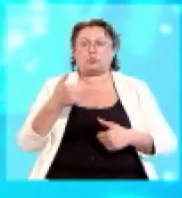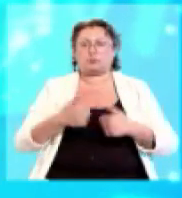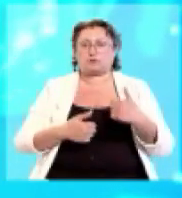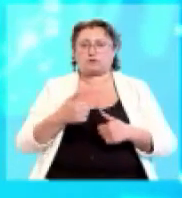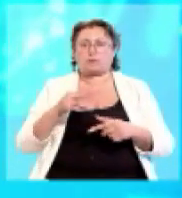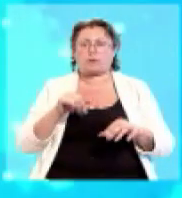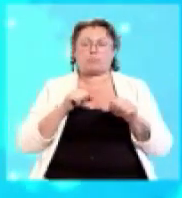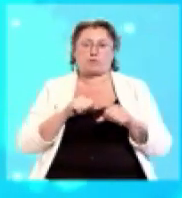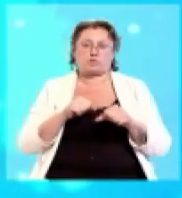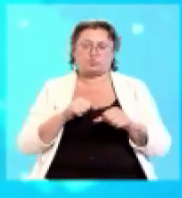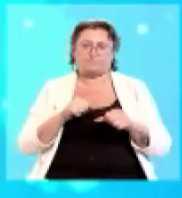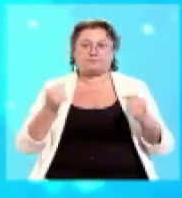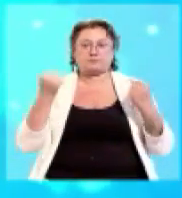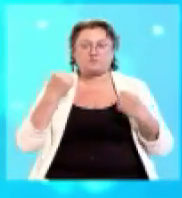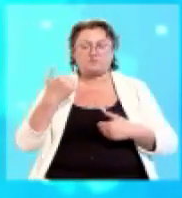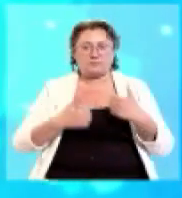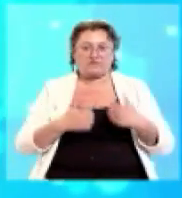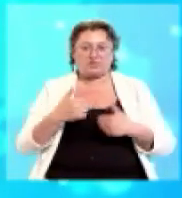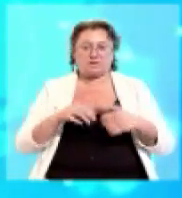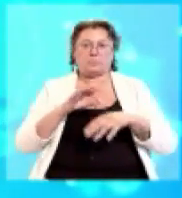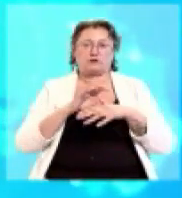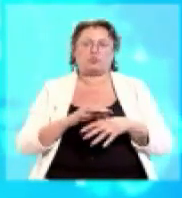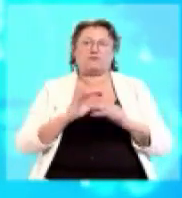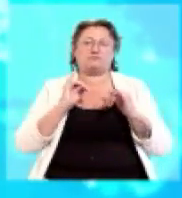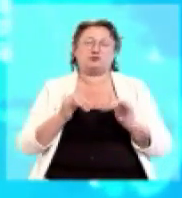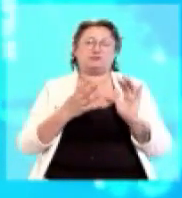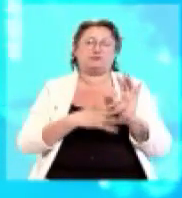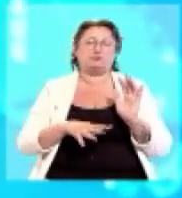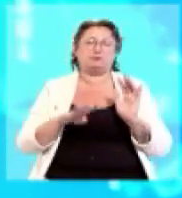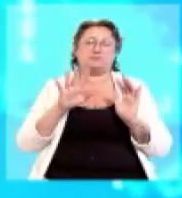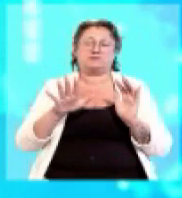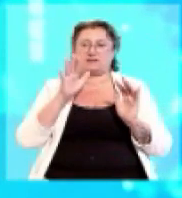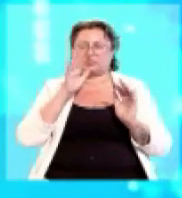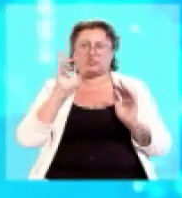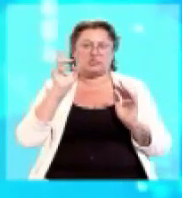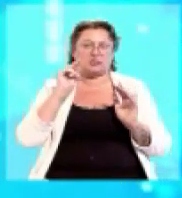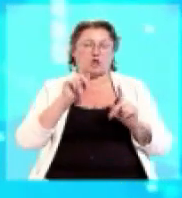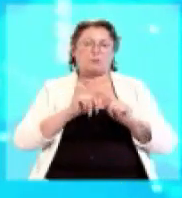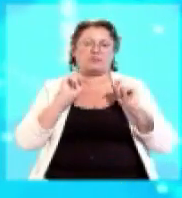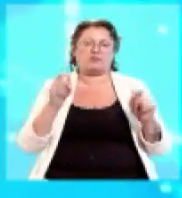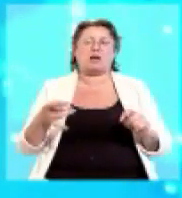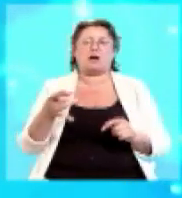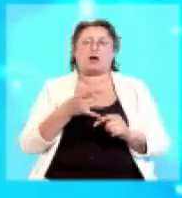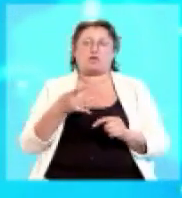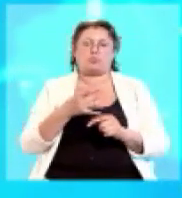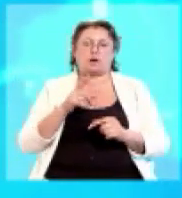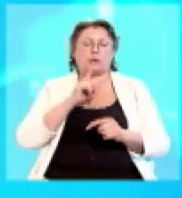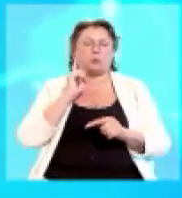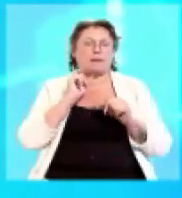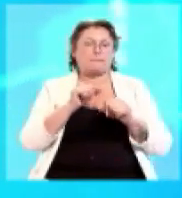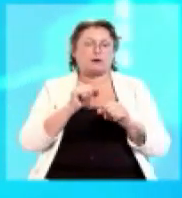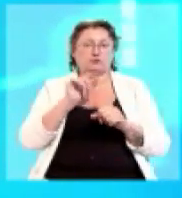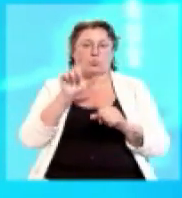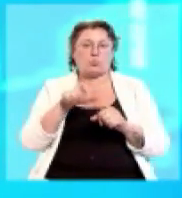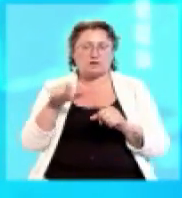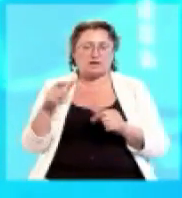турнир по боксу. Спортивное соревнование прошло в честь 95-летия с даты образования района. Юные боксеры из